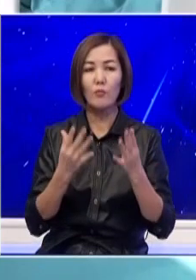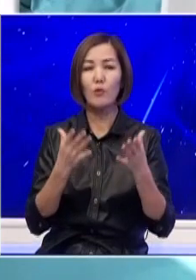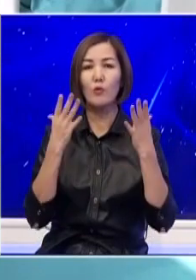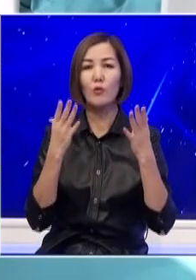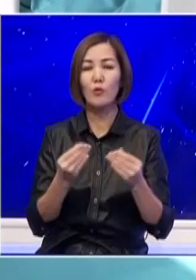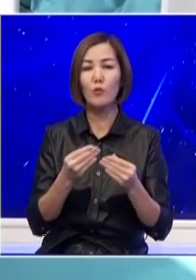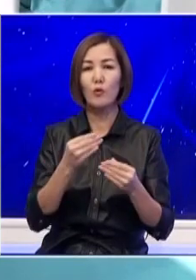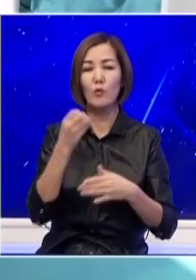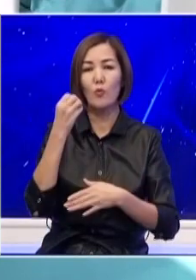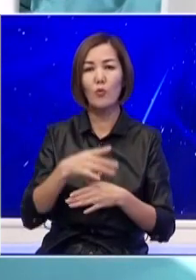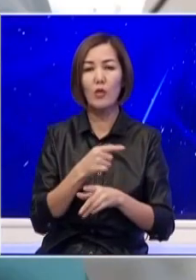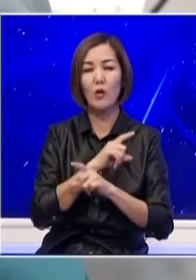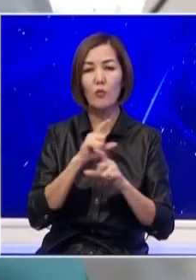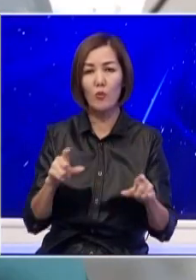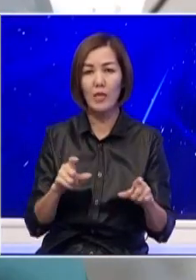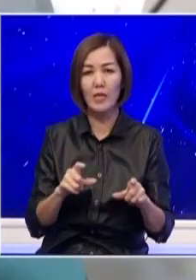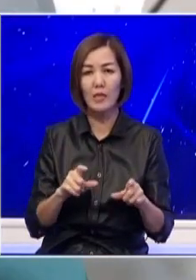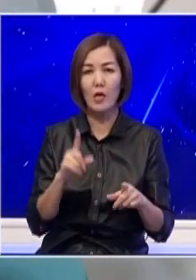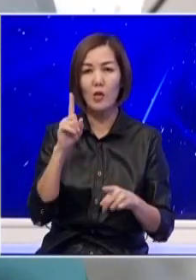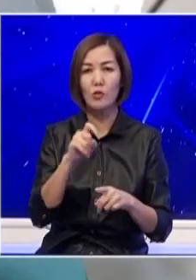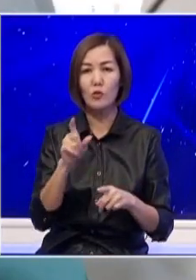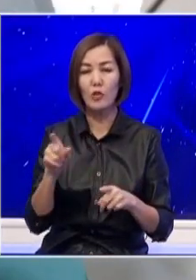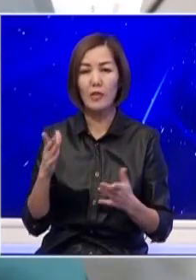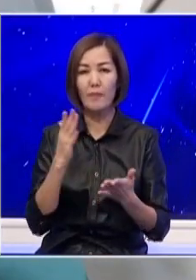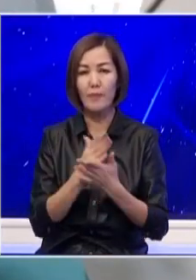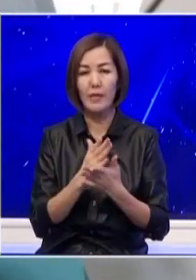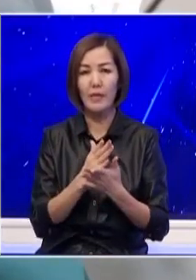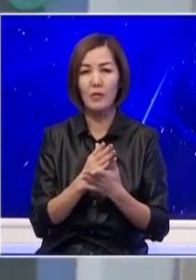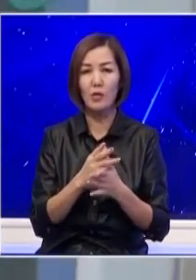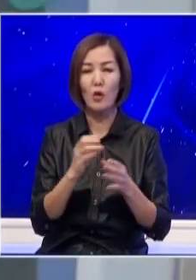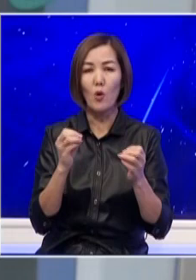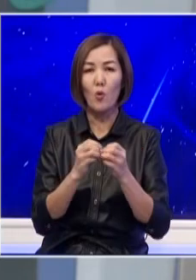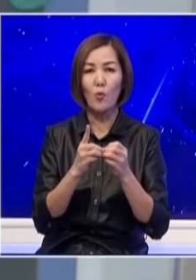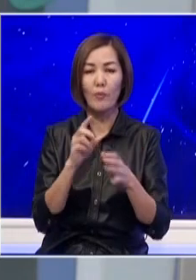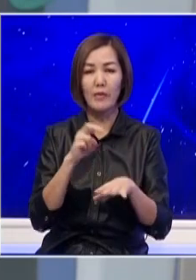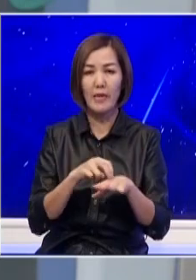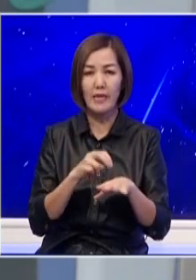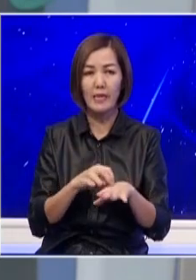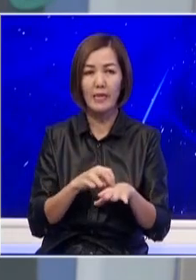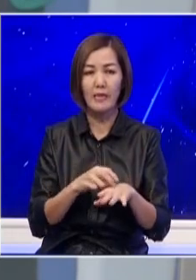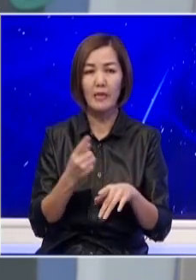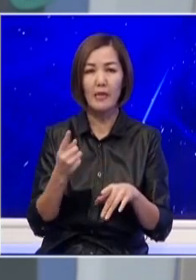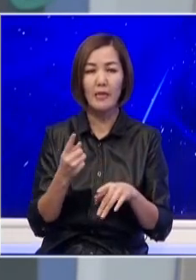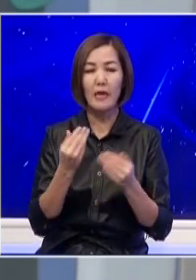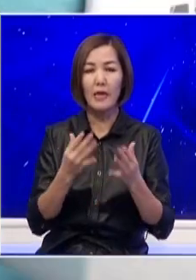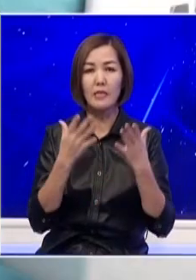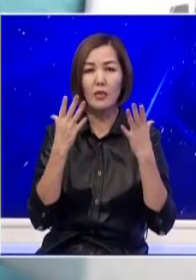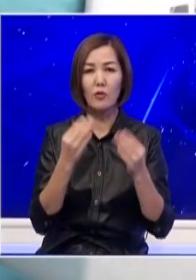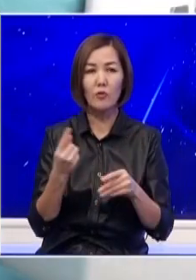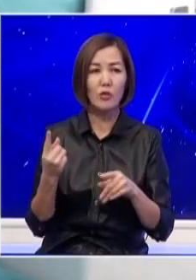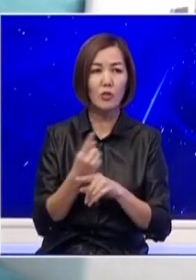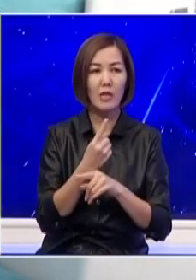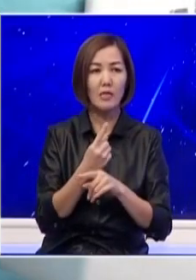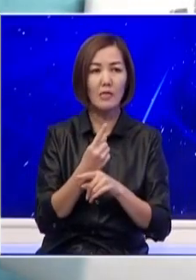аудандық ауруханада 100-ден астам қызметкер жұмыс істейді. Оның 11-і дәрігер, бірі Қарабай Нұрқалиев. Ол әзірге аудандағы